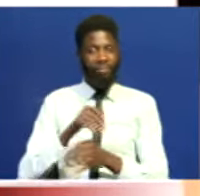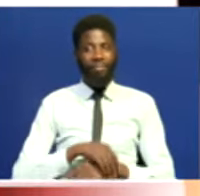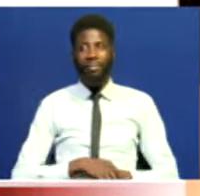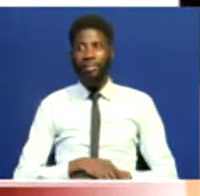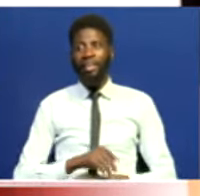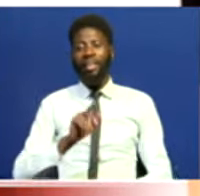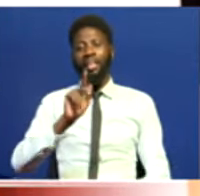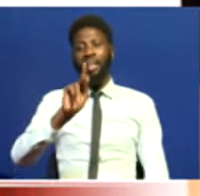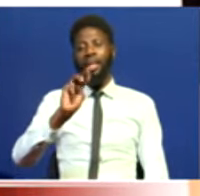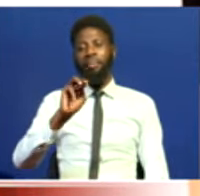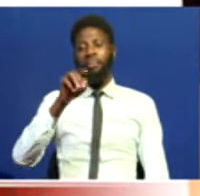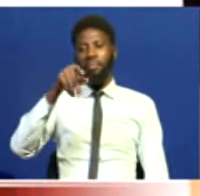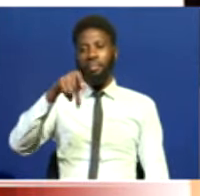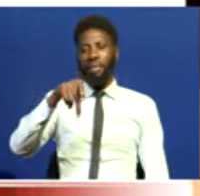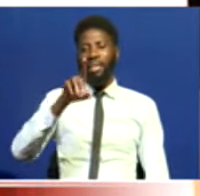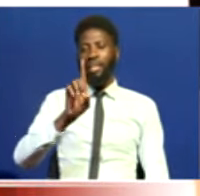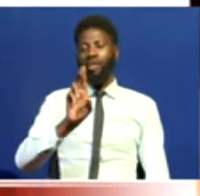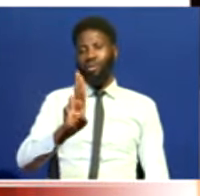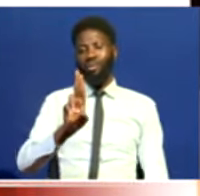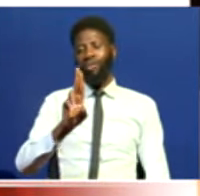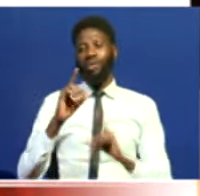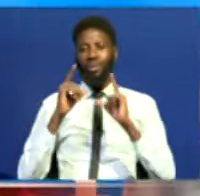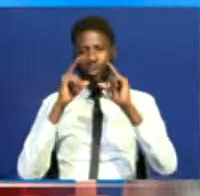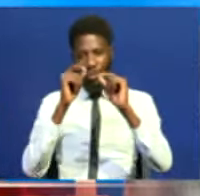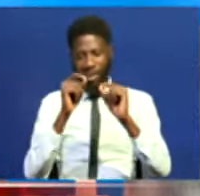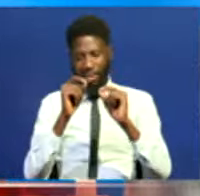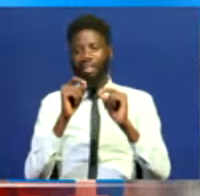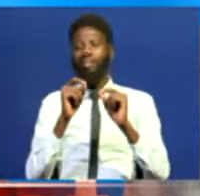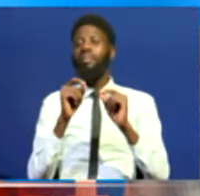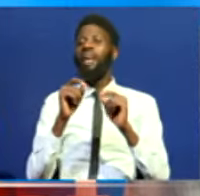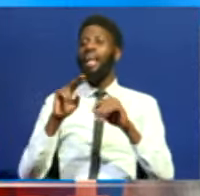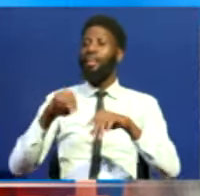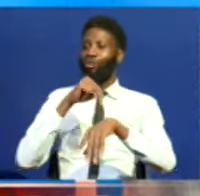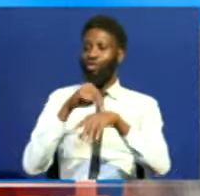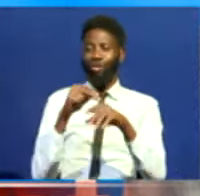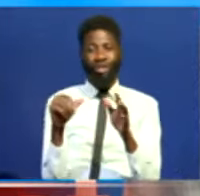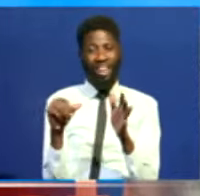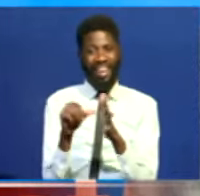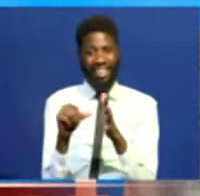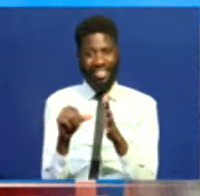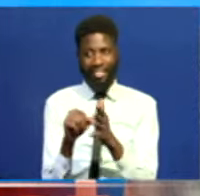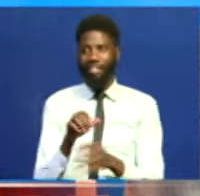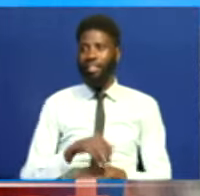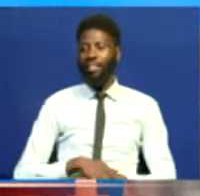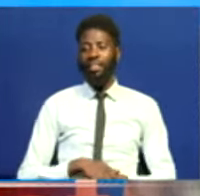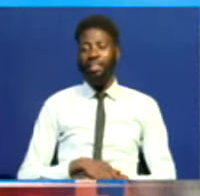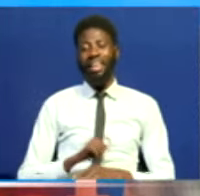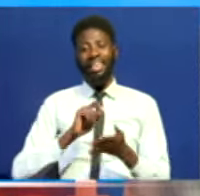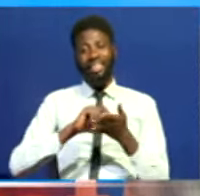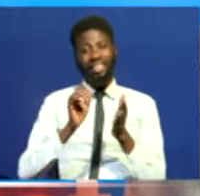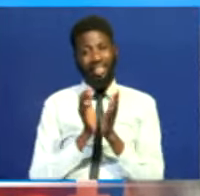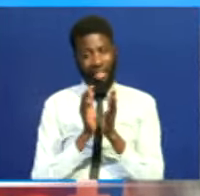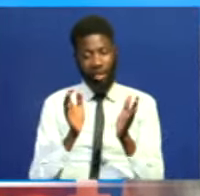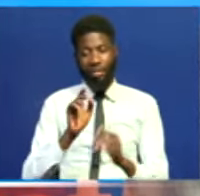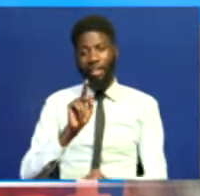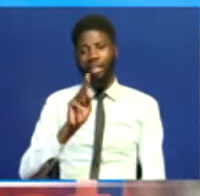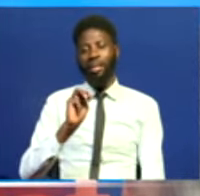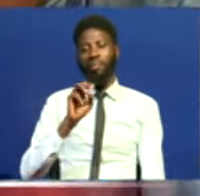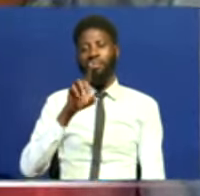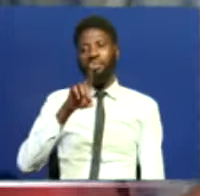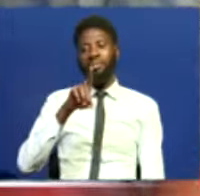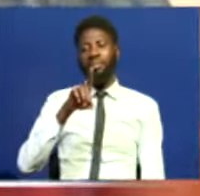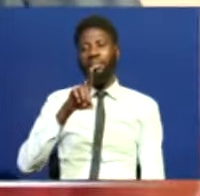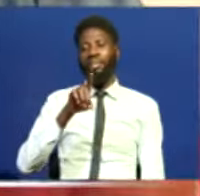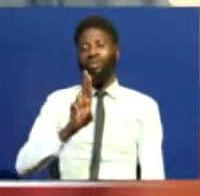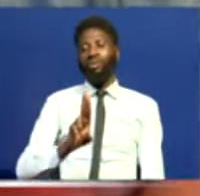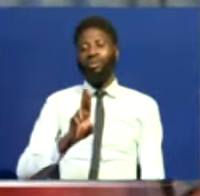kuhusu uwezekano wa kujiri kwa mzozo wa kitaifa. Katibu mkuu wa KMPDU Davji Atela alidai kwamba kuanzishwa kwa bima hiyo